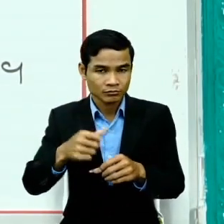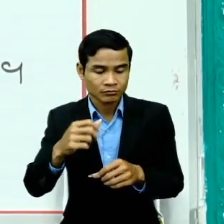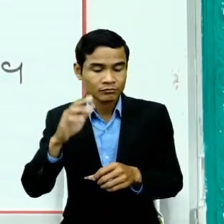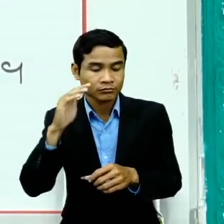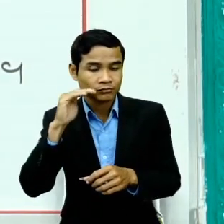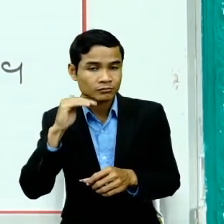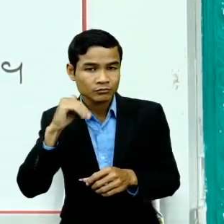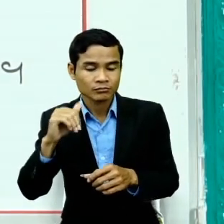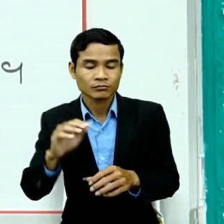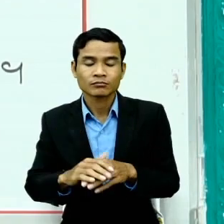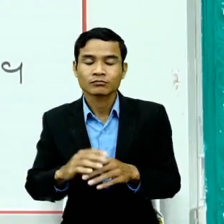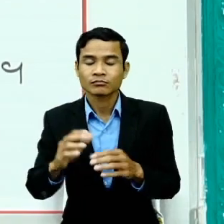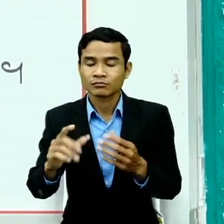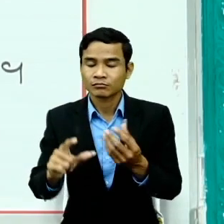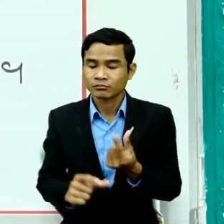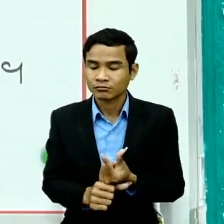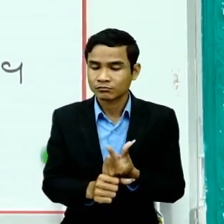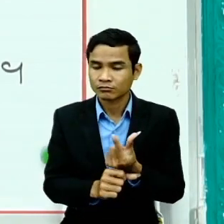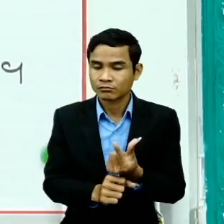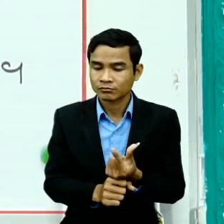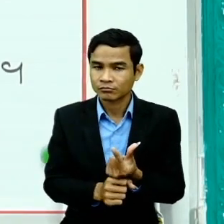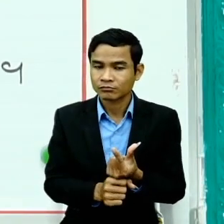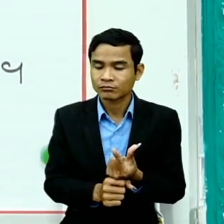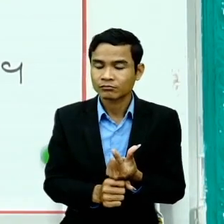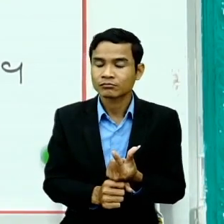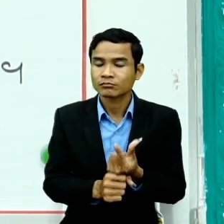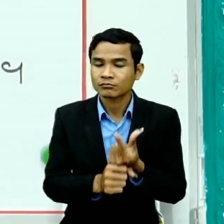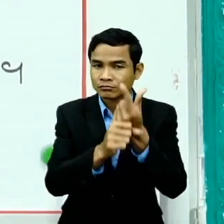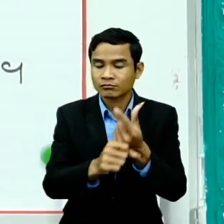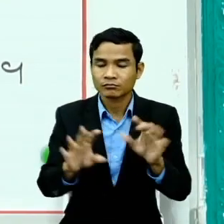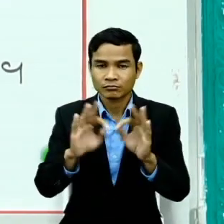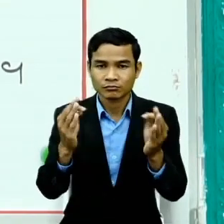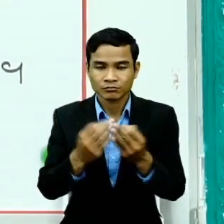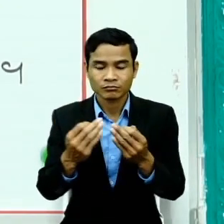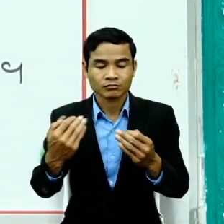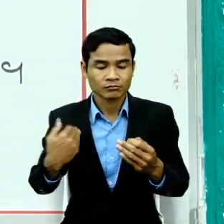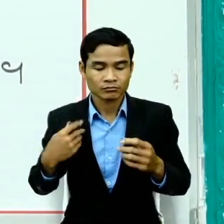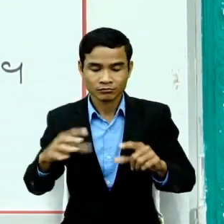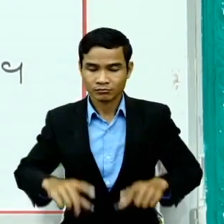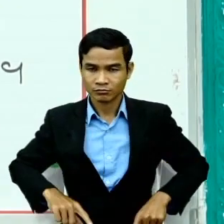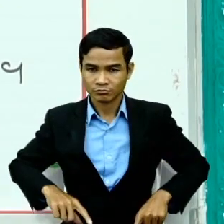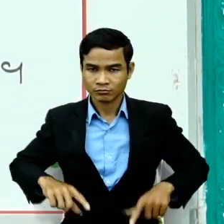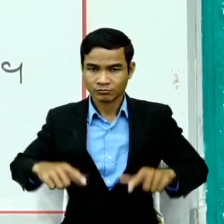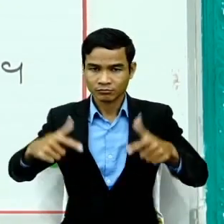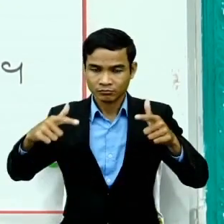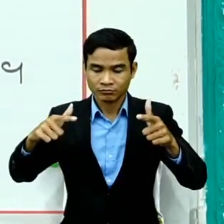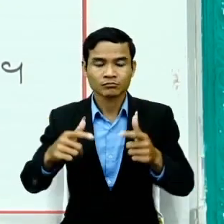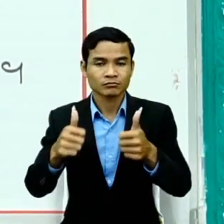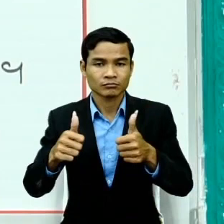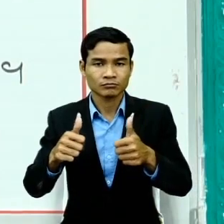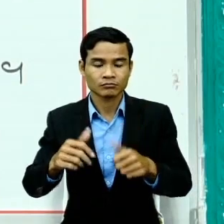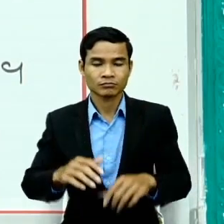quát lê tầm cáng cửa xa ao miên chi vực hiệp thu thịa